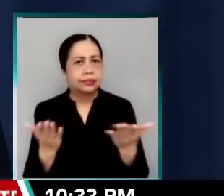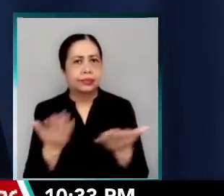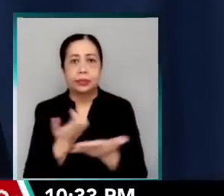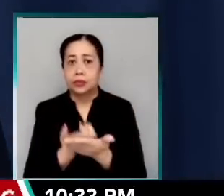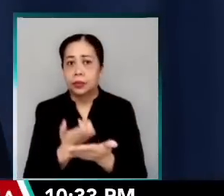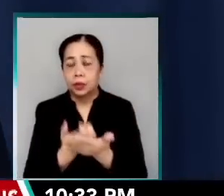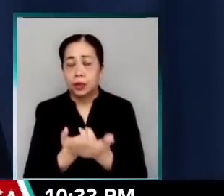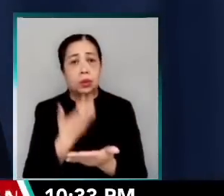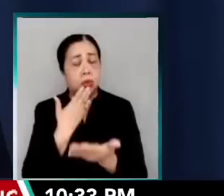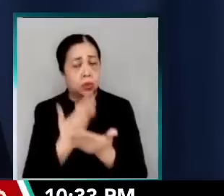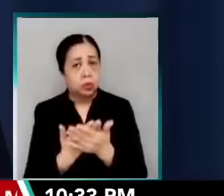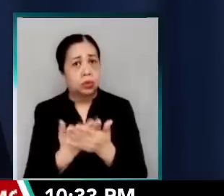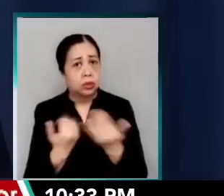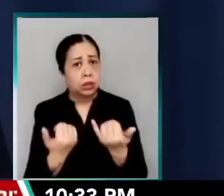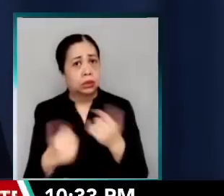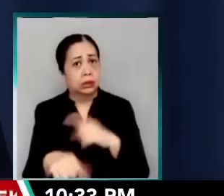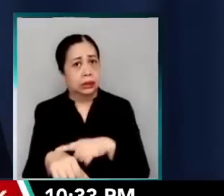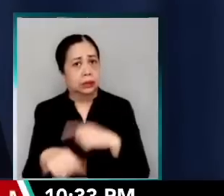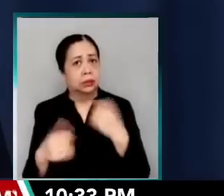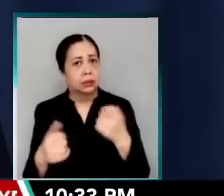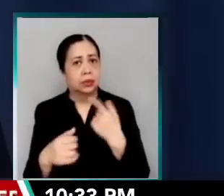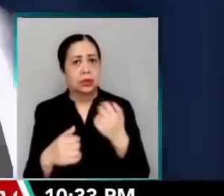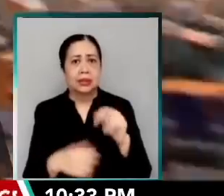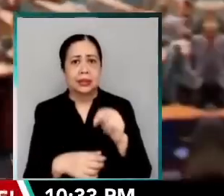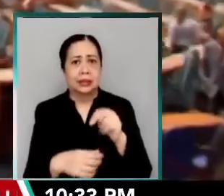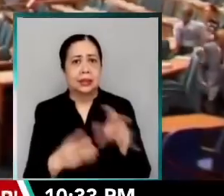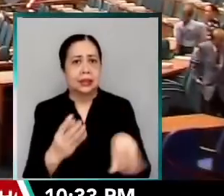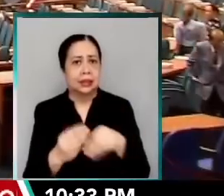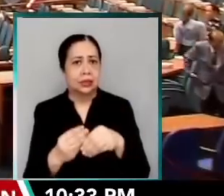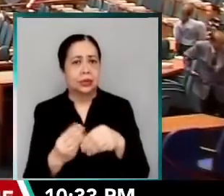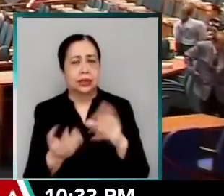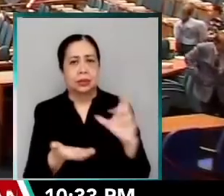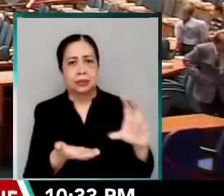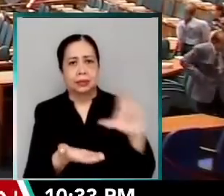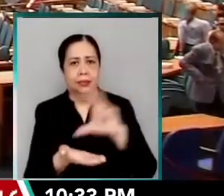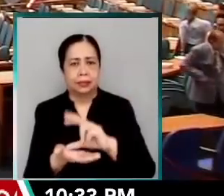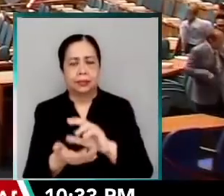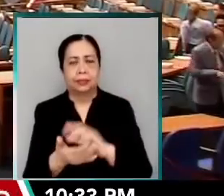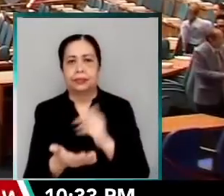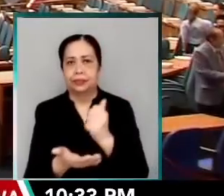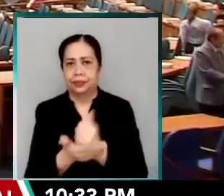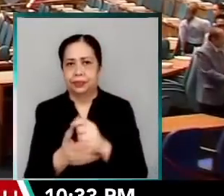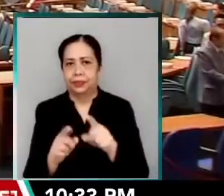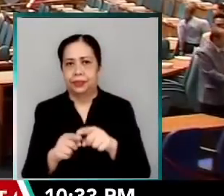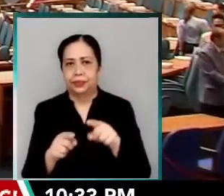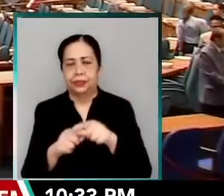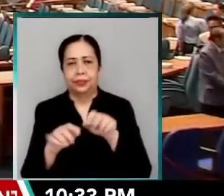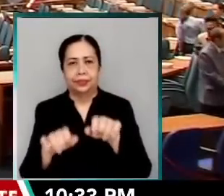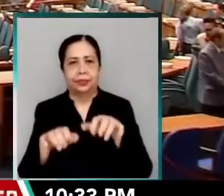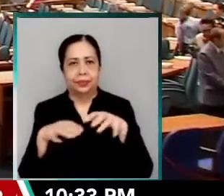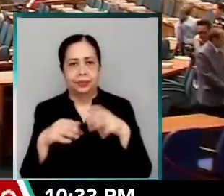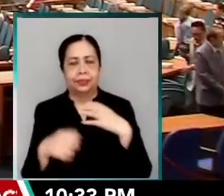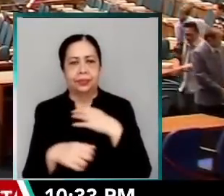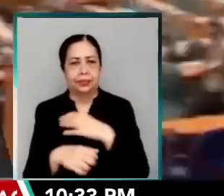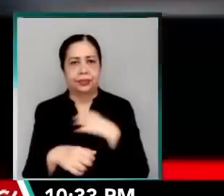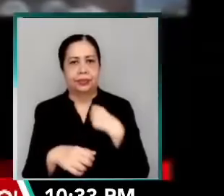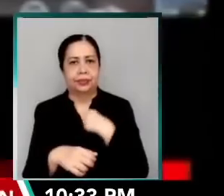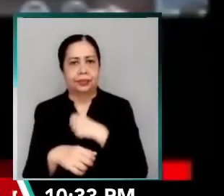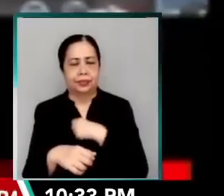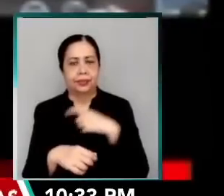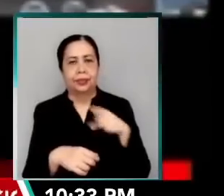po yung timing dahil ngayon kailangan natin ng additional investment. Inaprubahan rin sa plenaryo ng Kamara ang pag-adopt sa Senate version ng